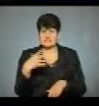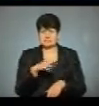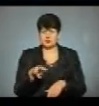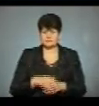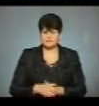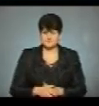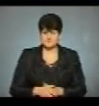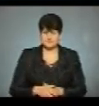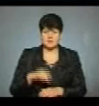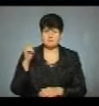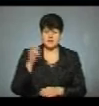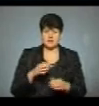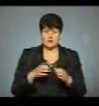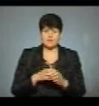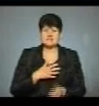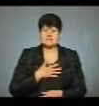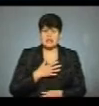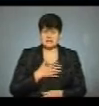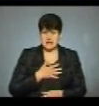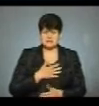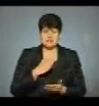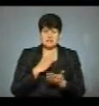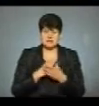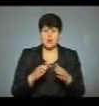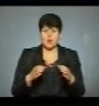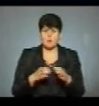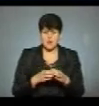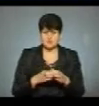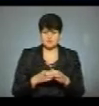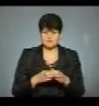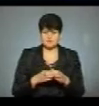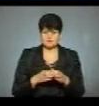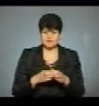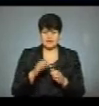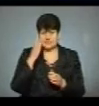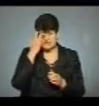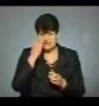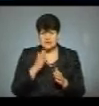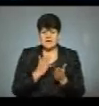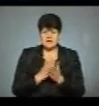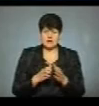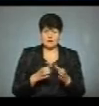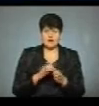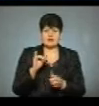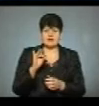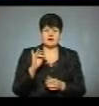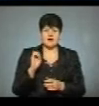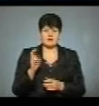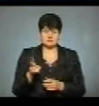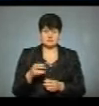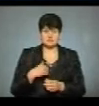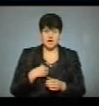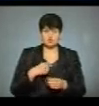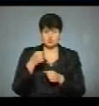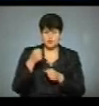Приїхали команди, є з Канади, є команда з Індії і команда з Іраку. Наш Кубок